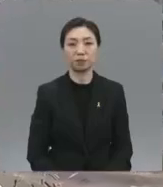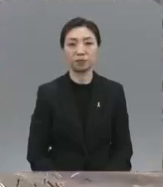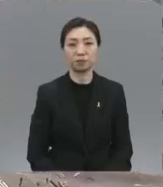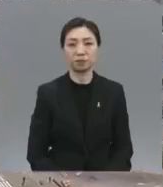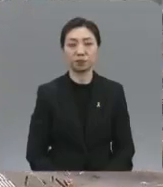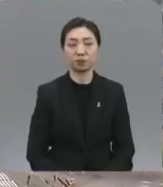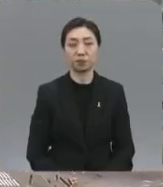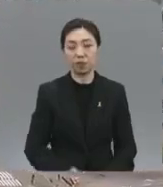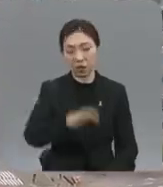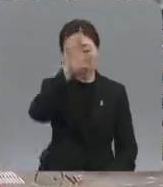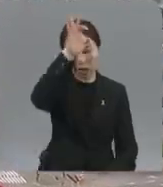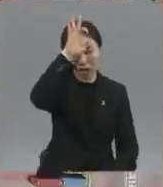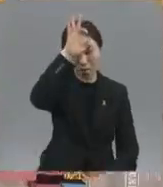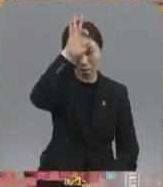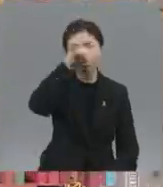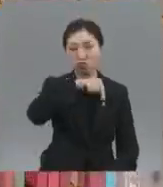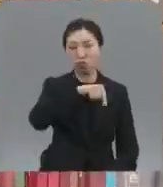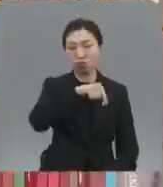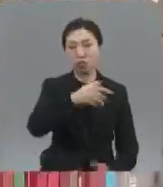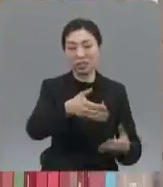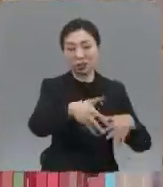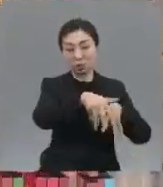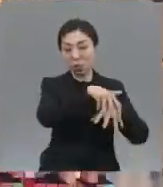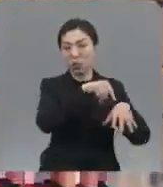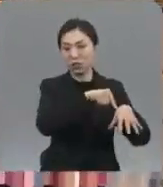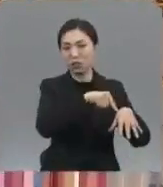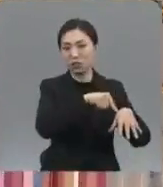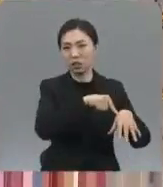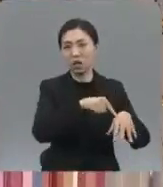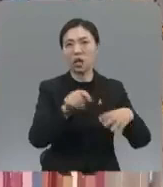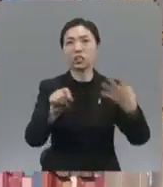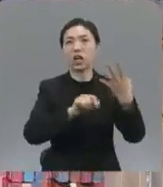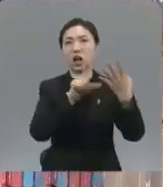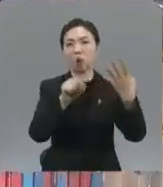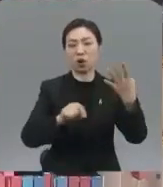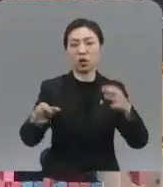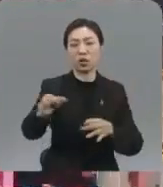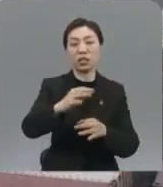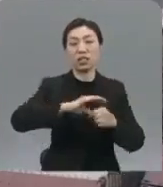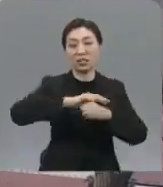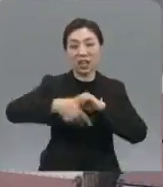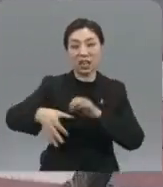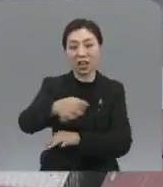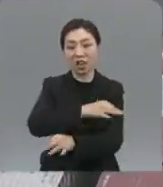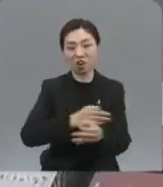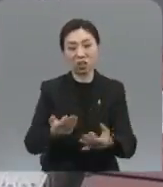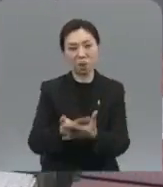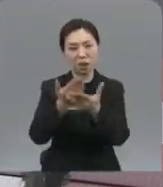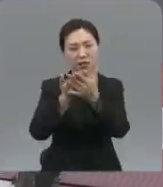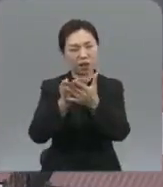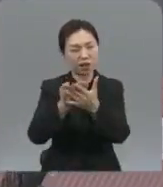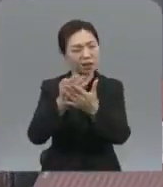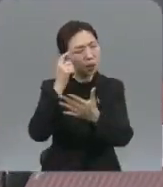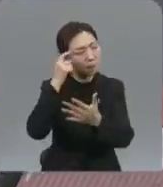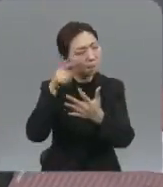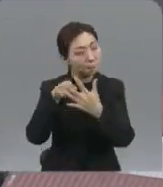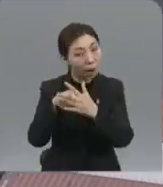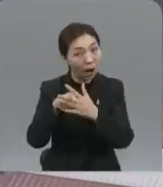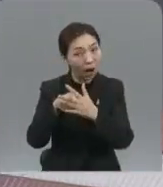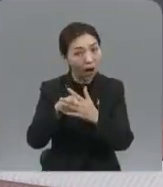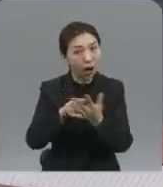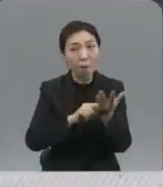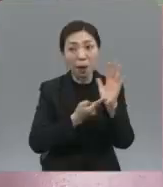le Fond Monétaire International le FMI est révisé à la baisse sa prévision sur l'économie sud-coréenne de cette année à 1,5%